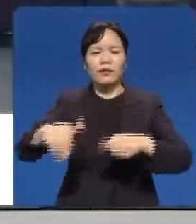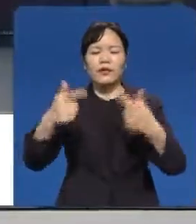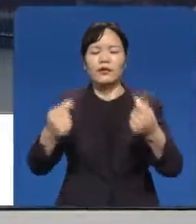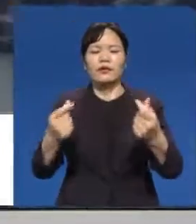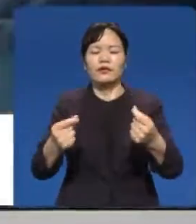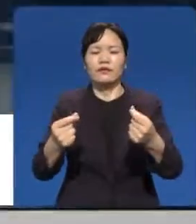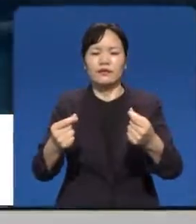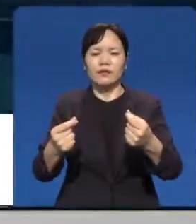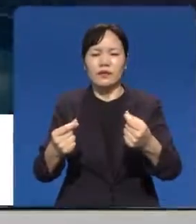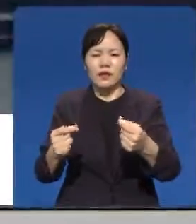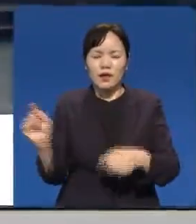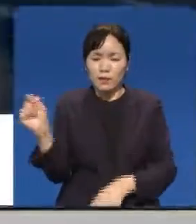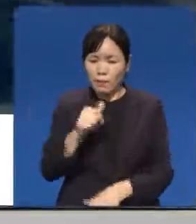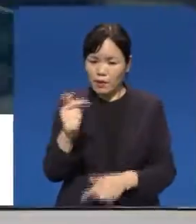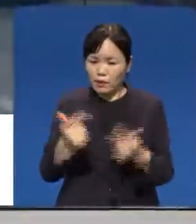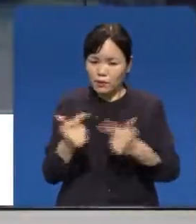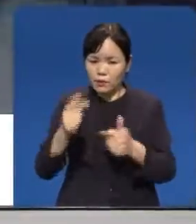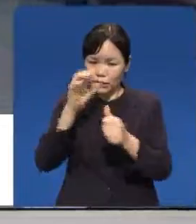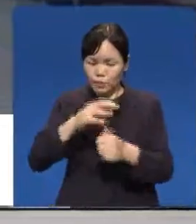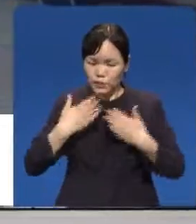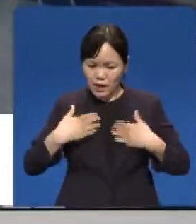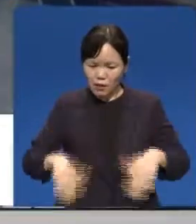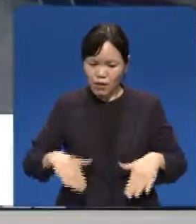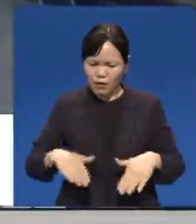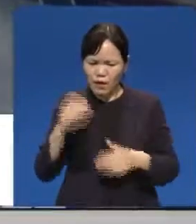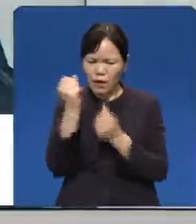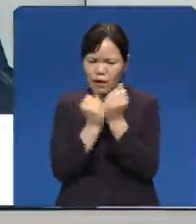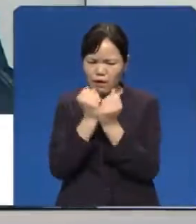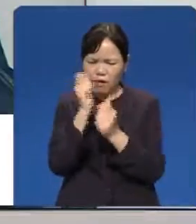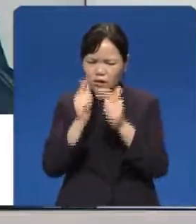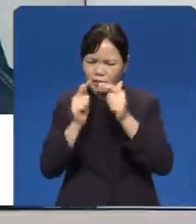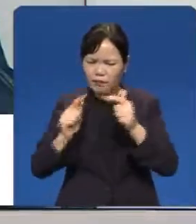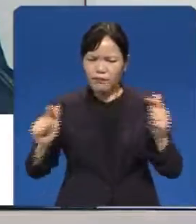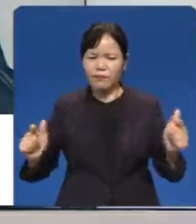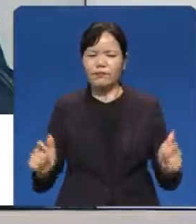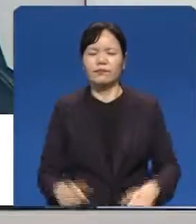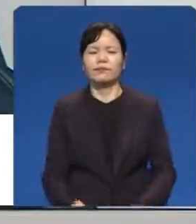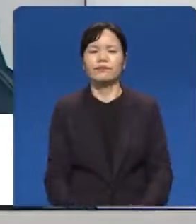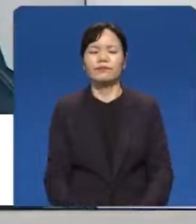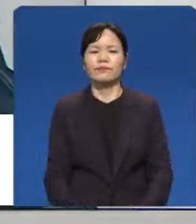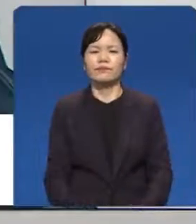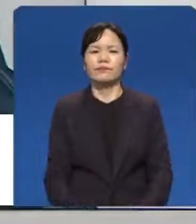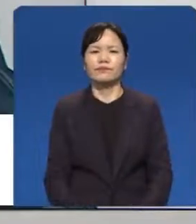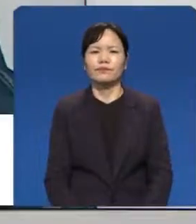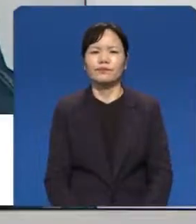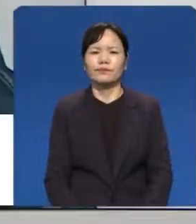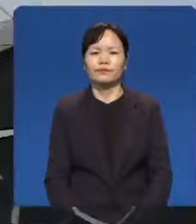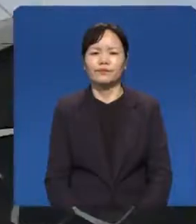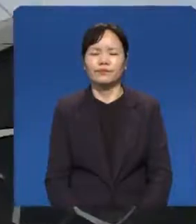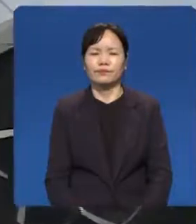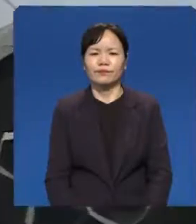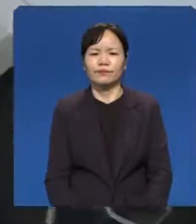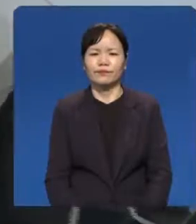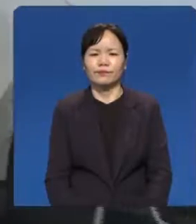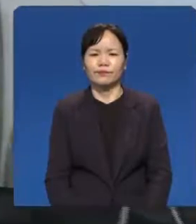전해지는데 속도 조절이냐 규제 완화냐 해석이 분분합니다. 정철호 기자입니다.